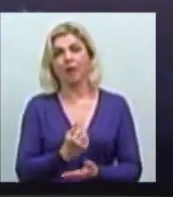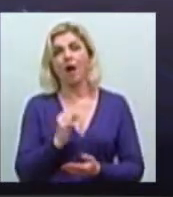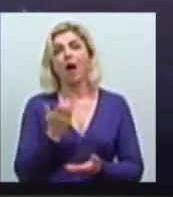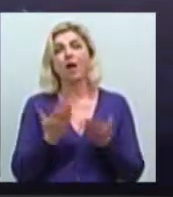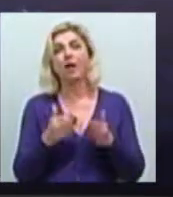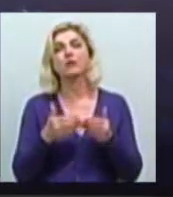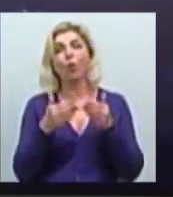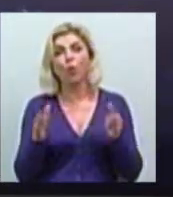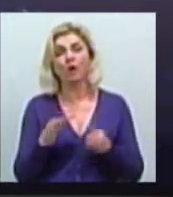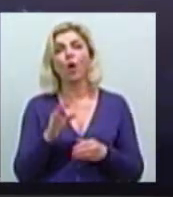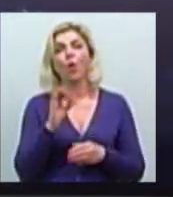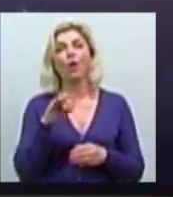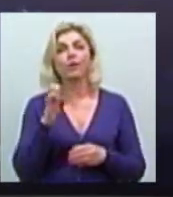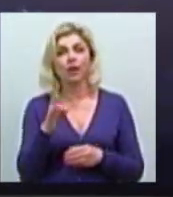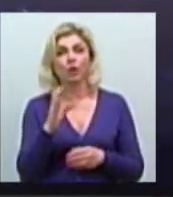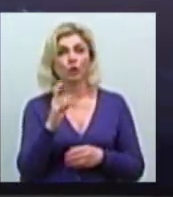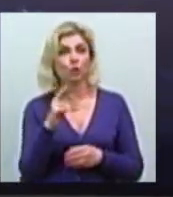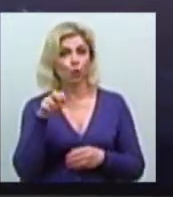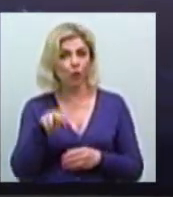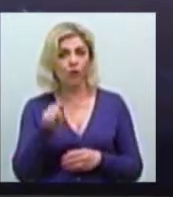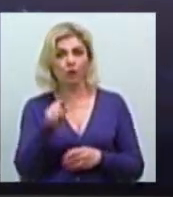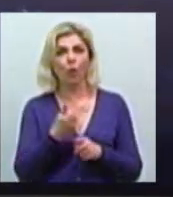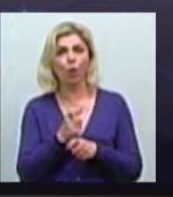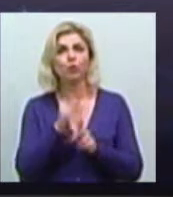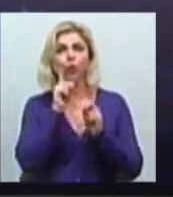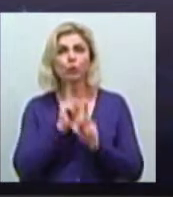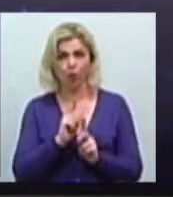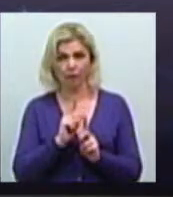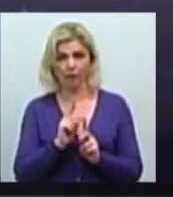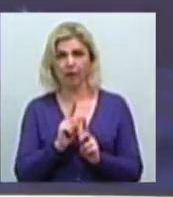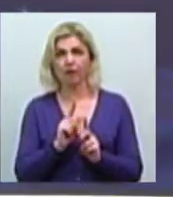систему Open School, то там дуже зручний інтерфейс, і у них є